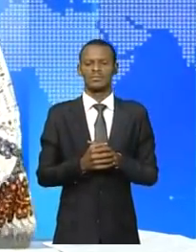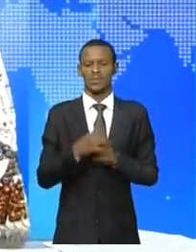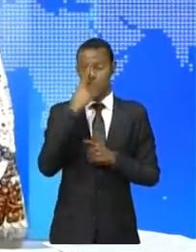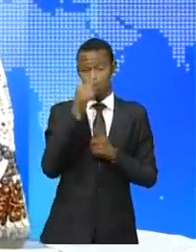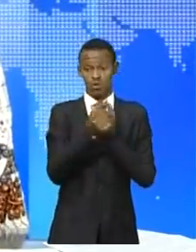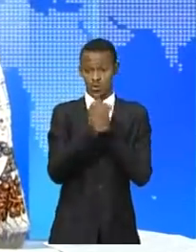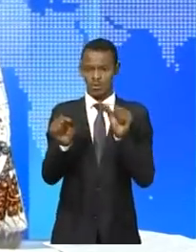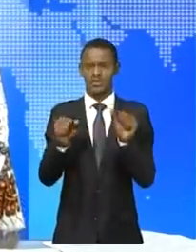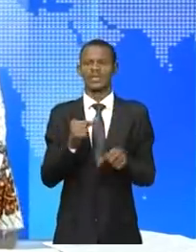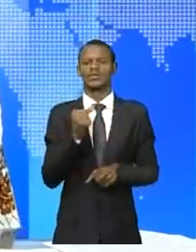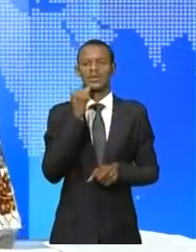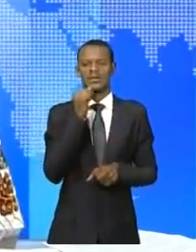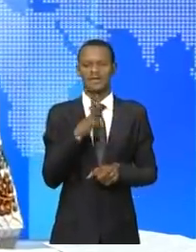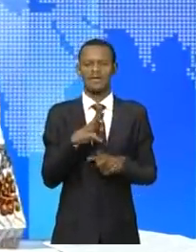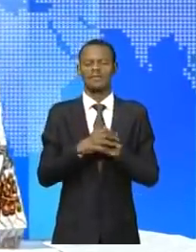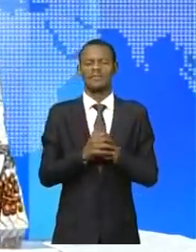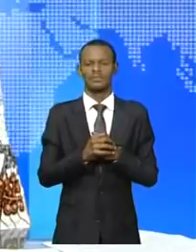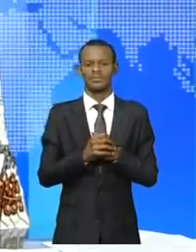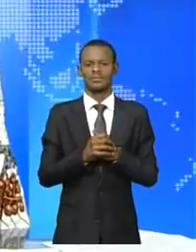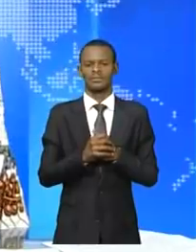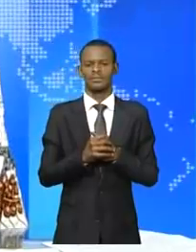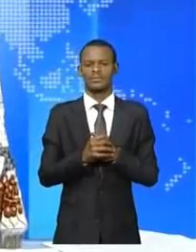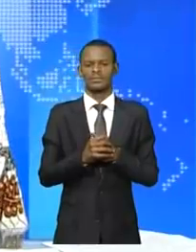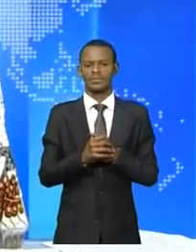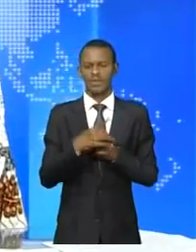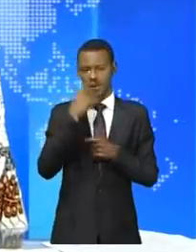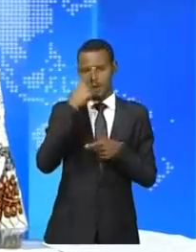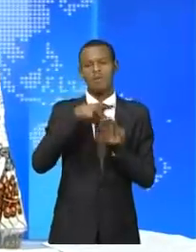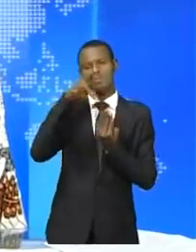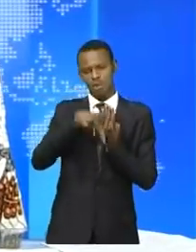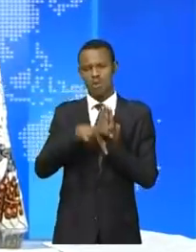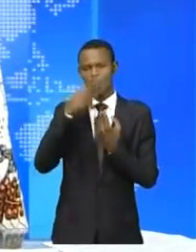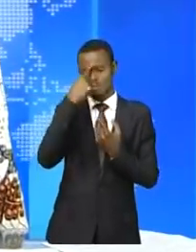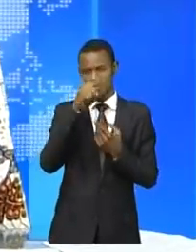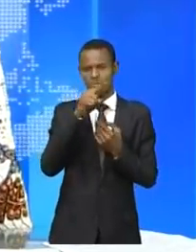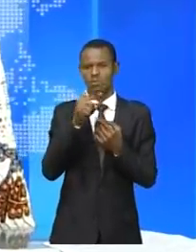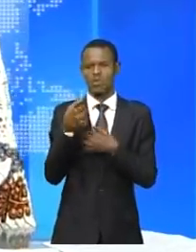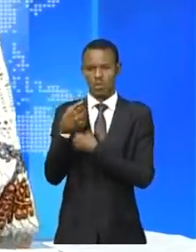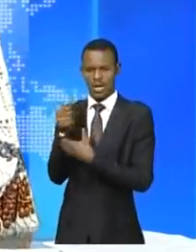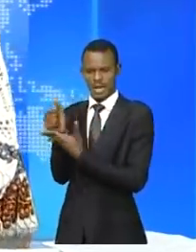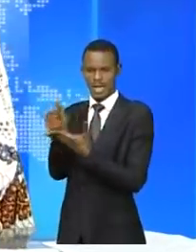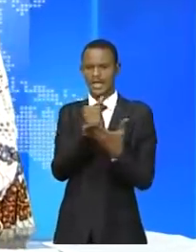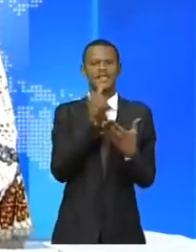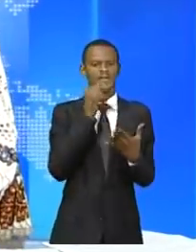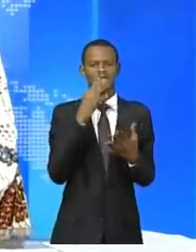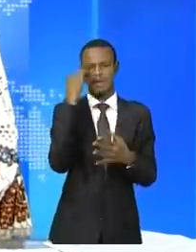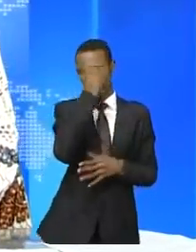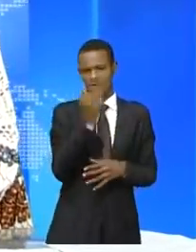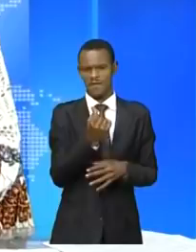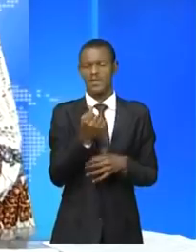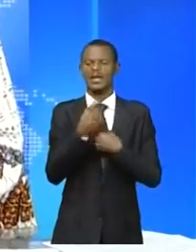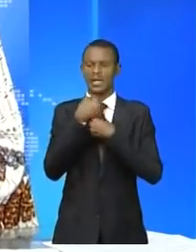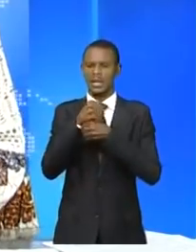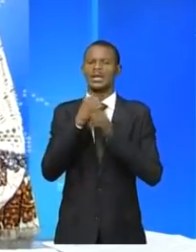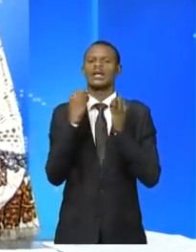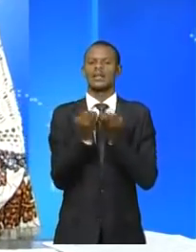assise organisée par l'ANAP, un programme d'entrepreneuriat de femmes africaines en collaboration avec l'ambassade des USA en